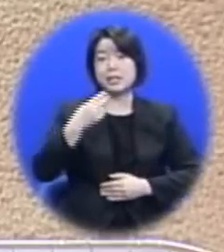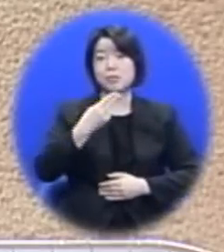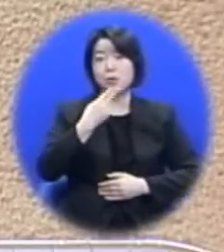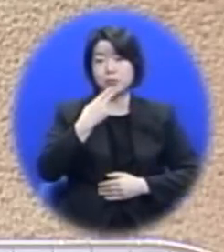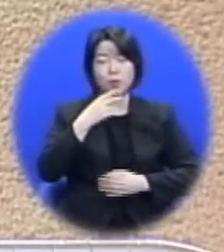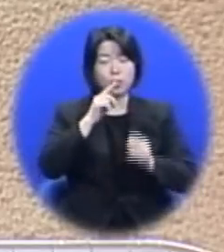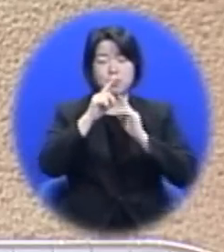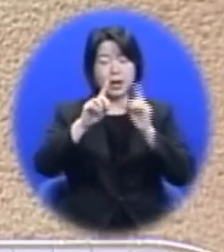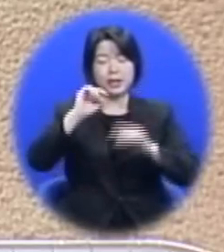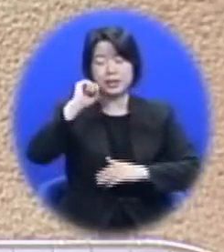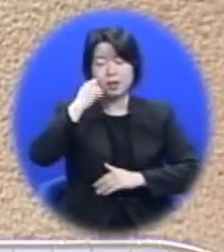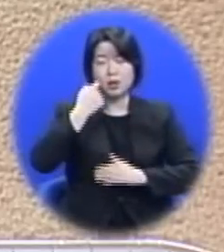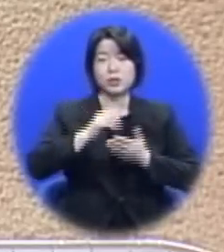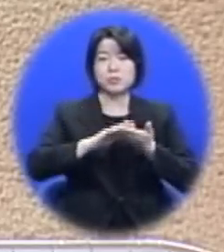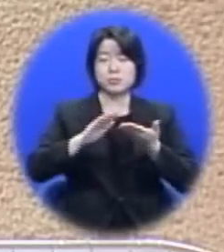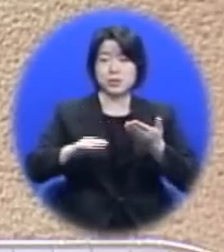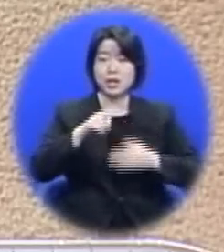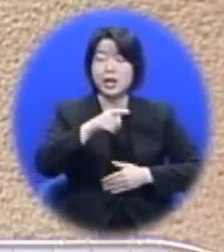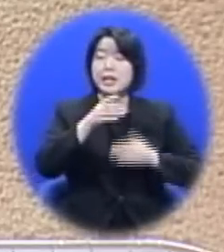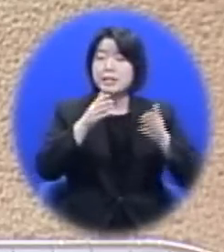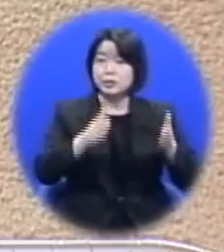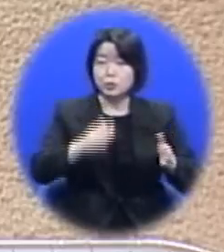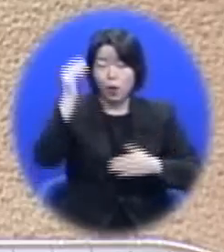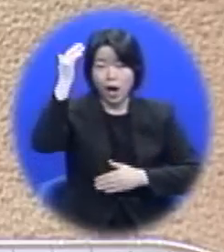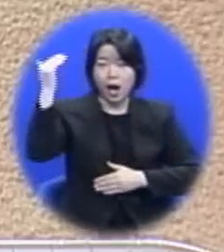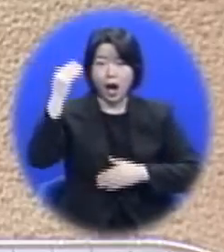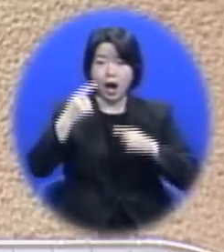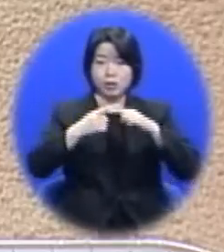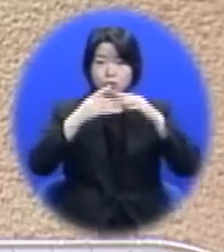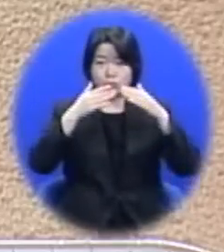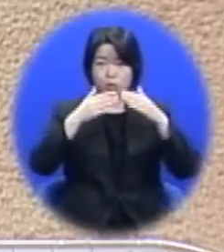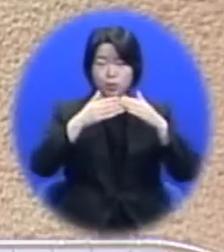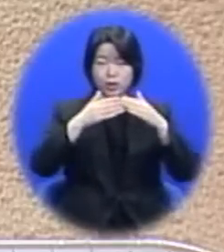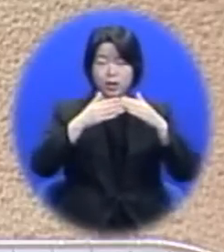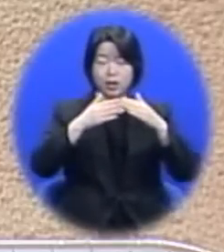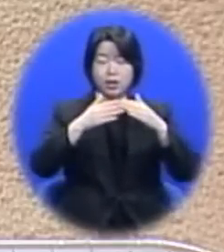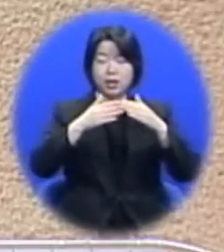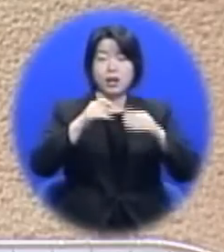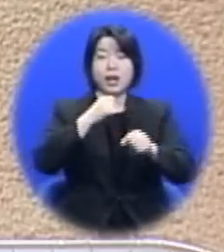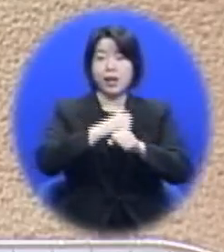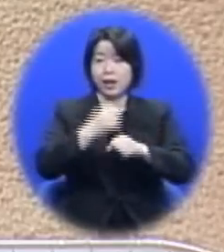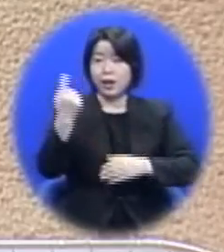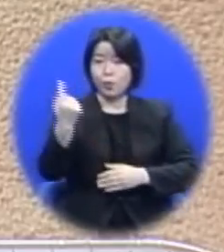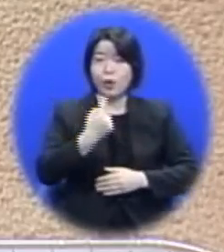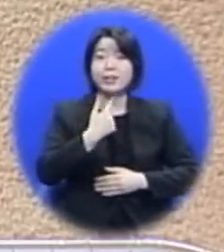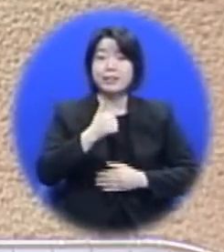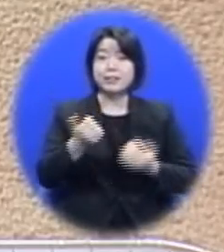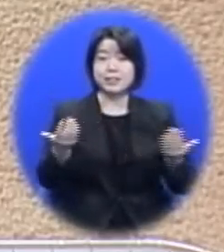없습니다. 그동안 한국 교회가 했던 일들,